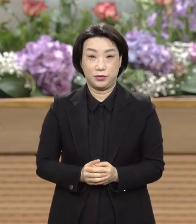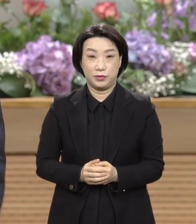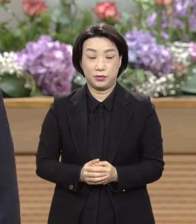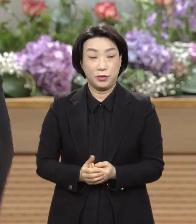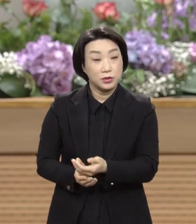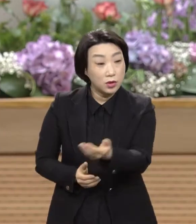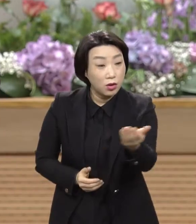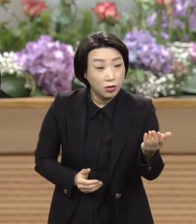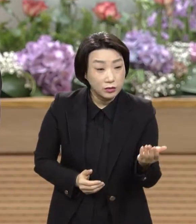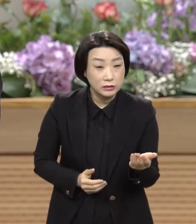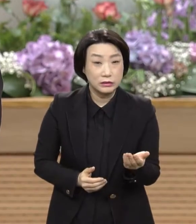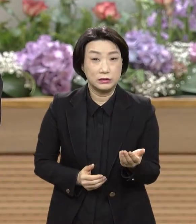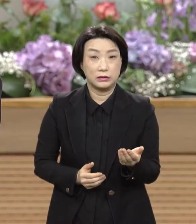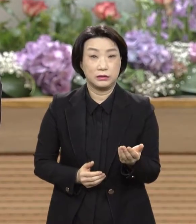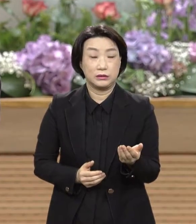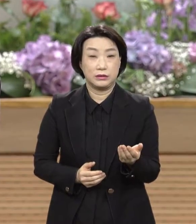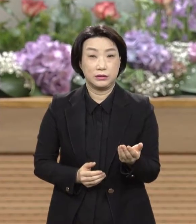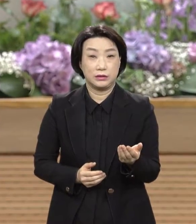너희는